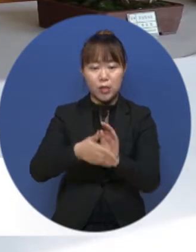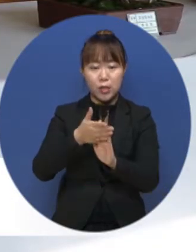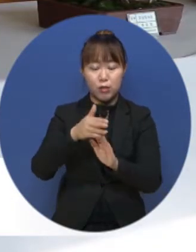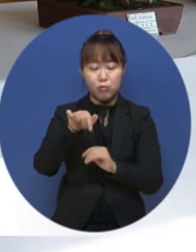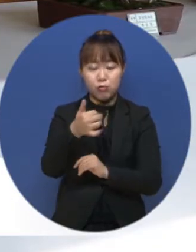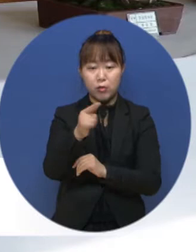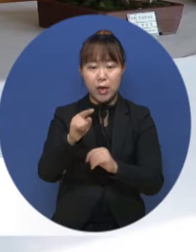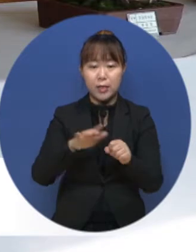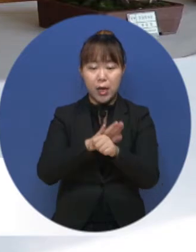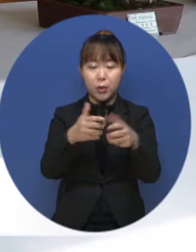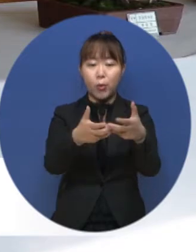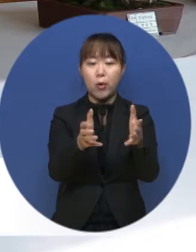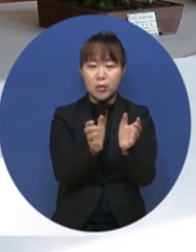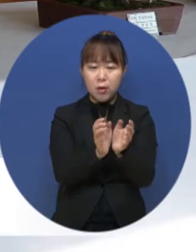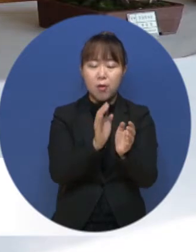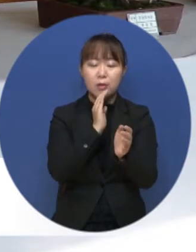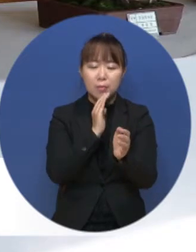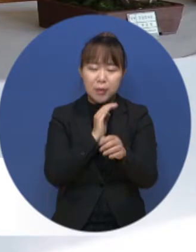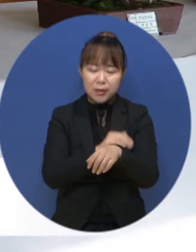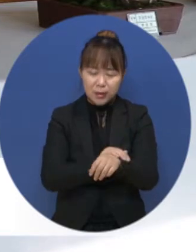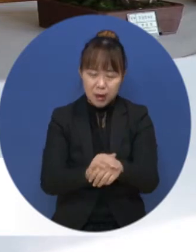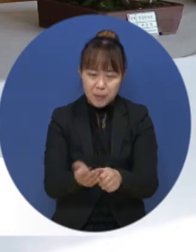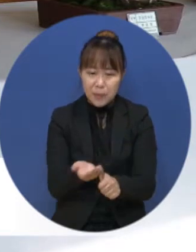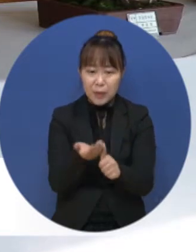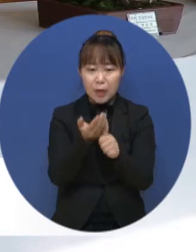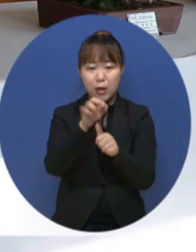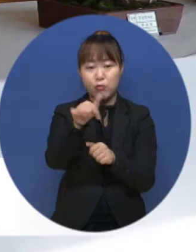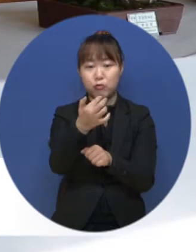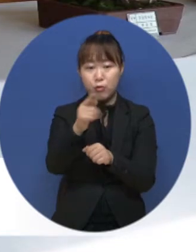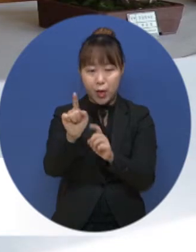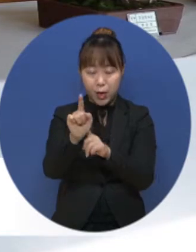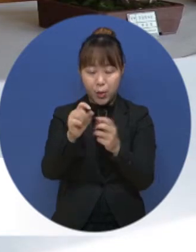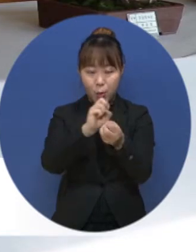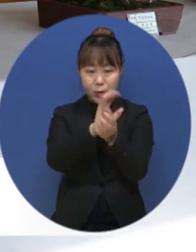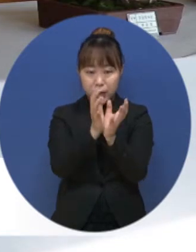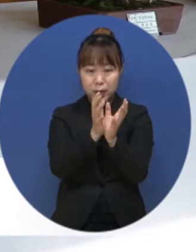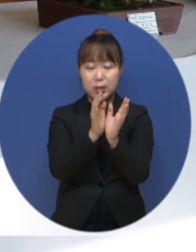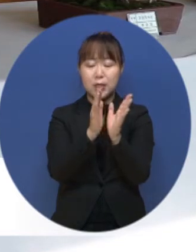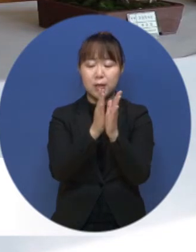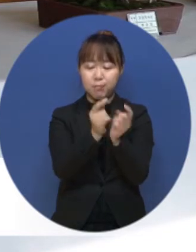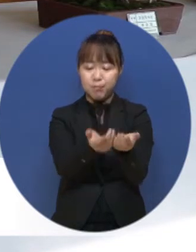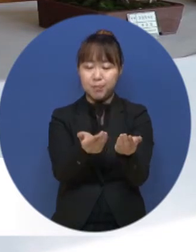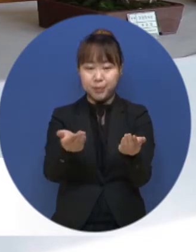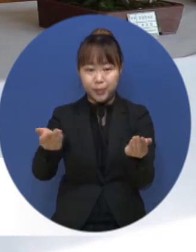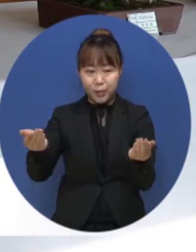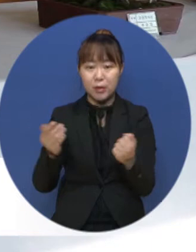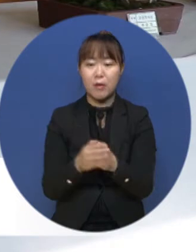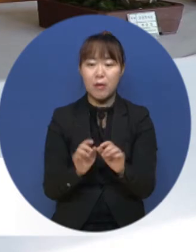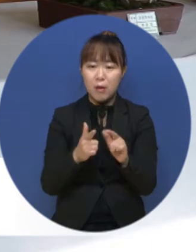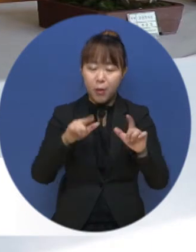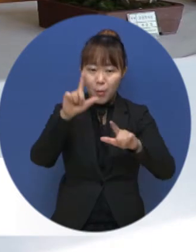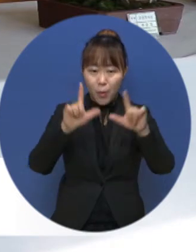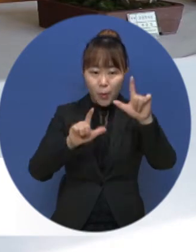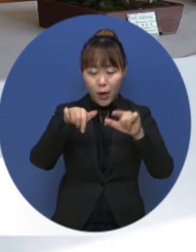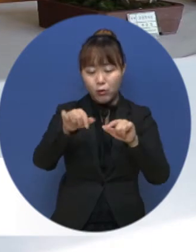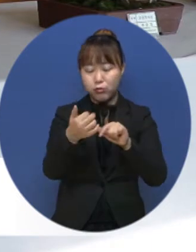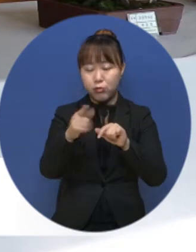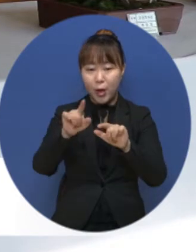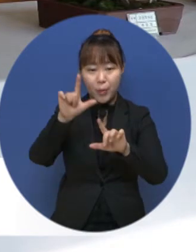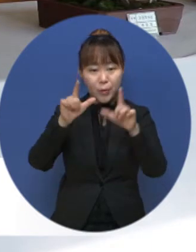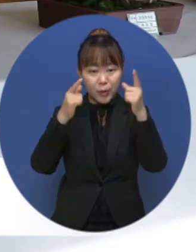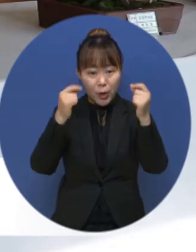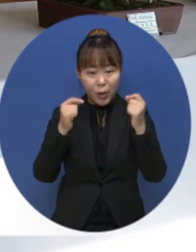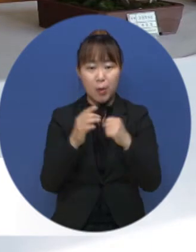국화사랑 동호회에서 정성껏 갖고 온 국화들을 전시하고 있습니다. 다양한 형태의 국화